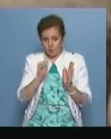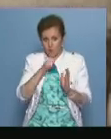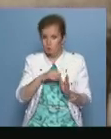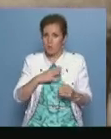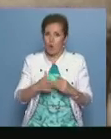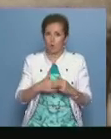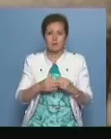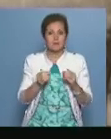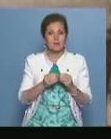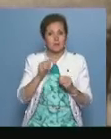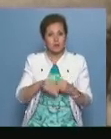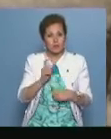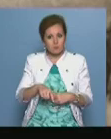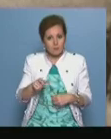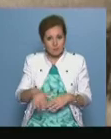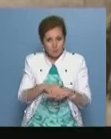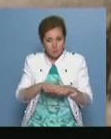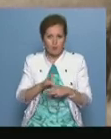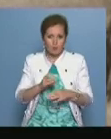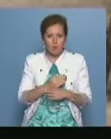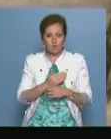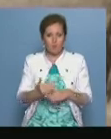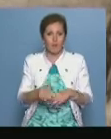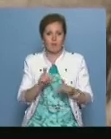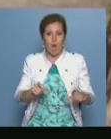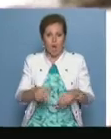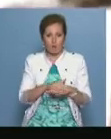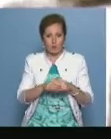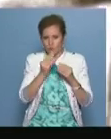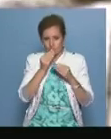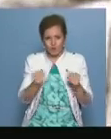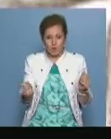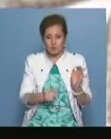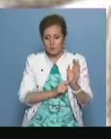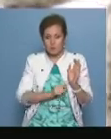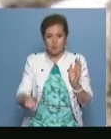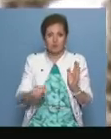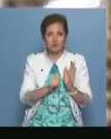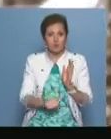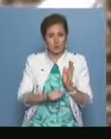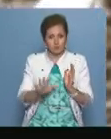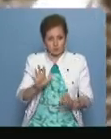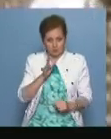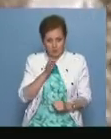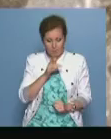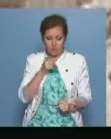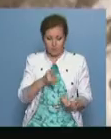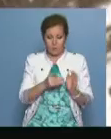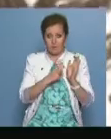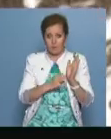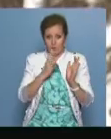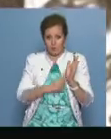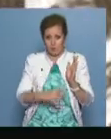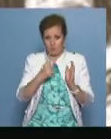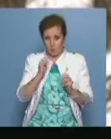10 тысяч. Но после народ исчез из официальной статистики на долгих 65 лет. В 1992 году